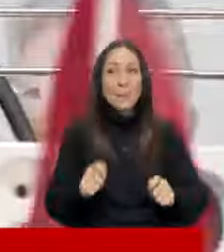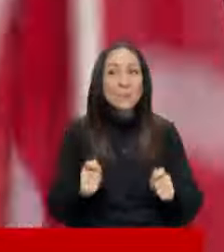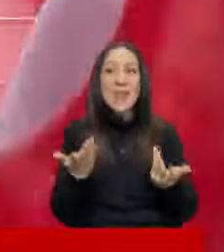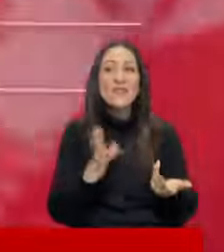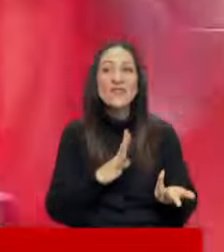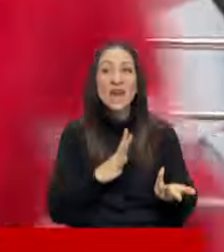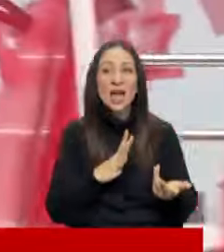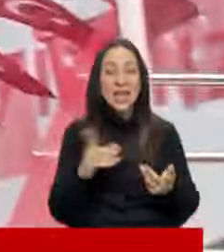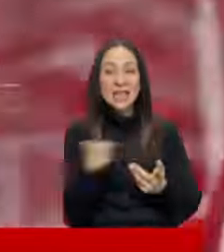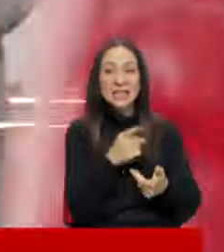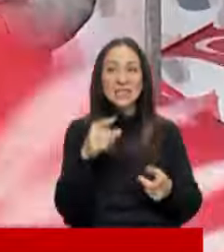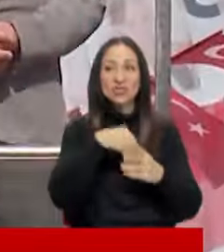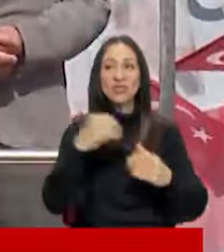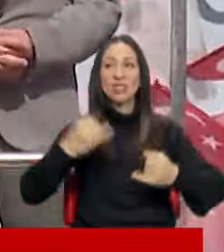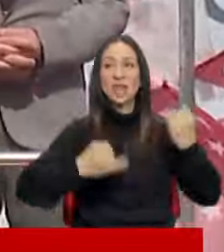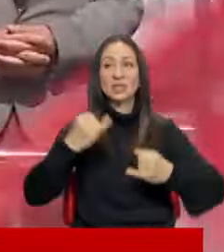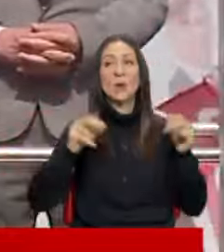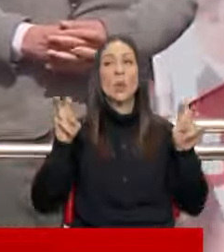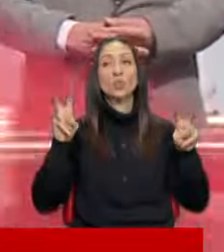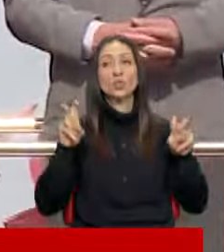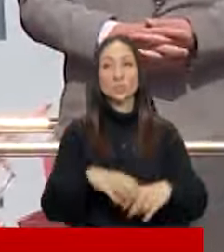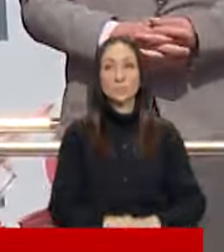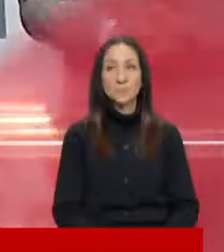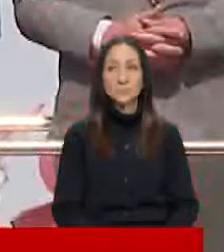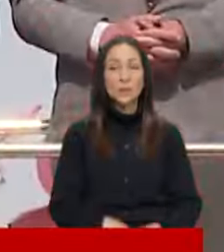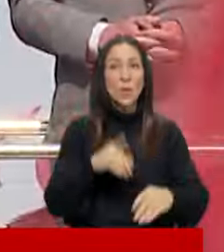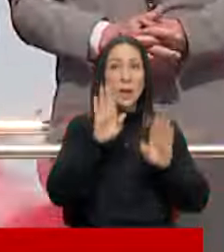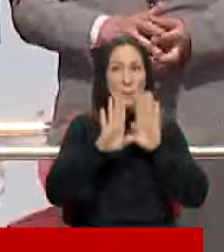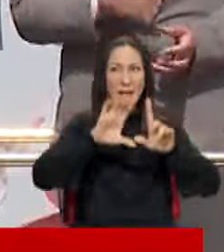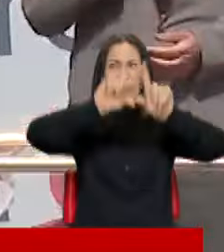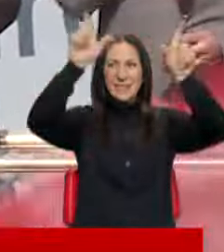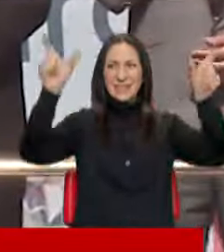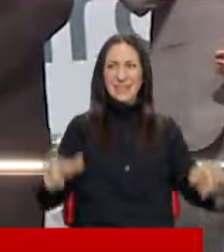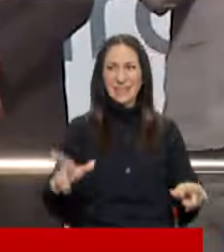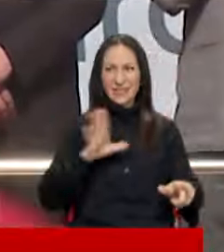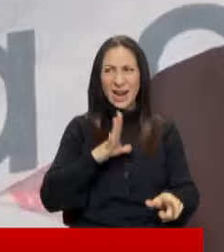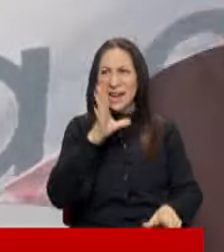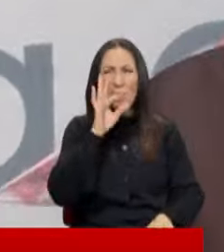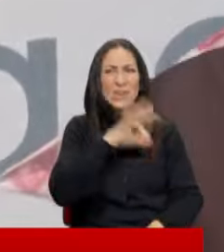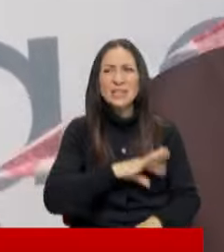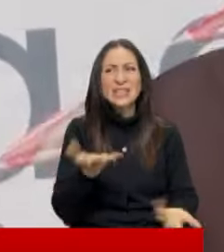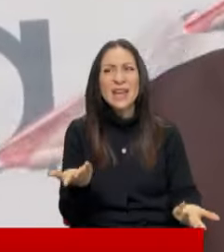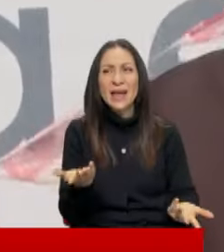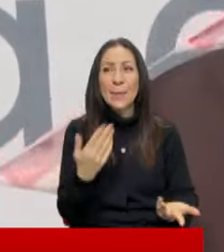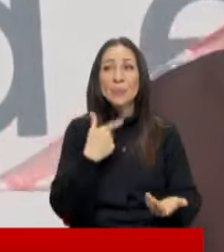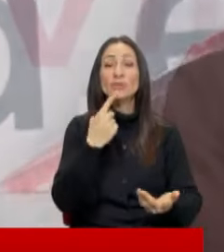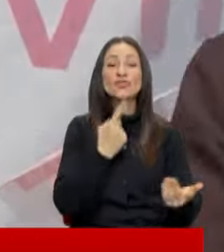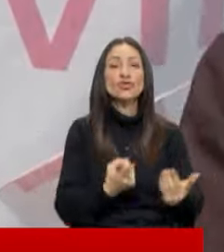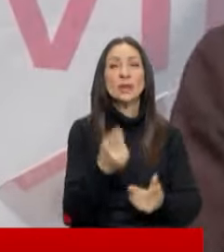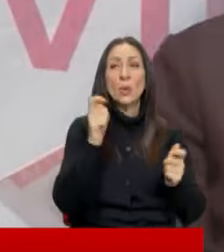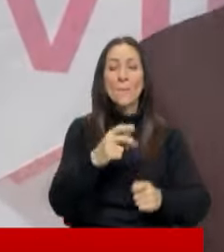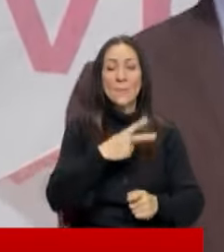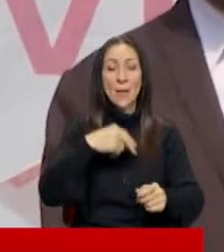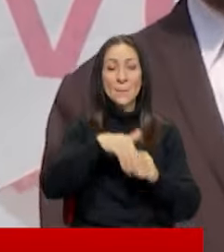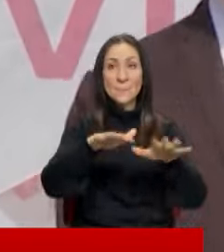da ikili arasında polemik konusu. Yapılan kapılar var ya, kime ne faydası var? Bunu ben size şikayet ediyorum.